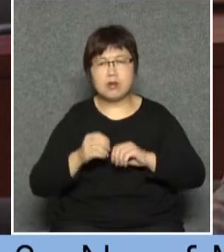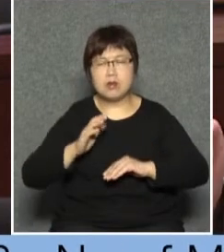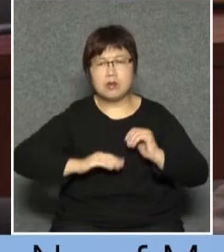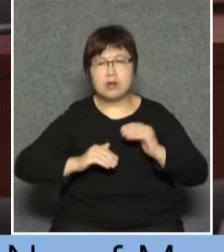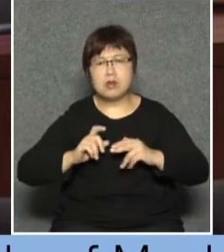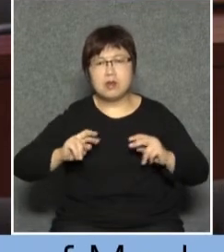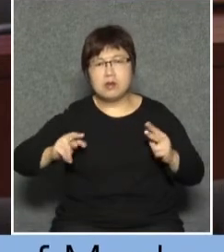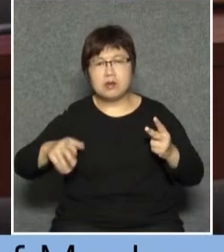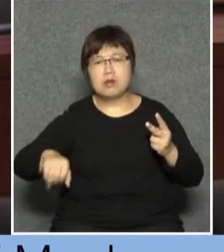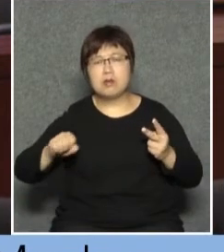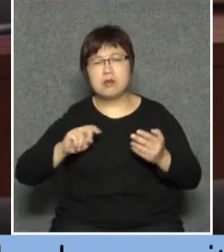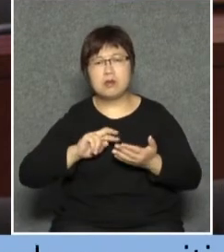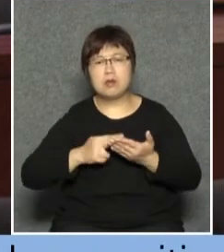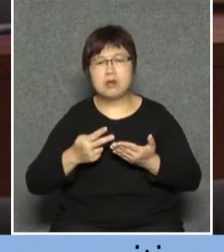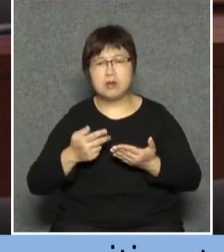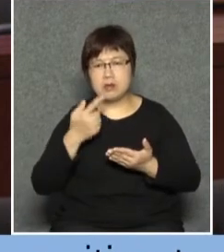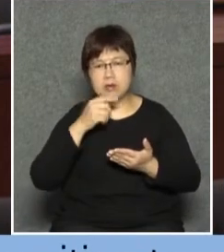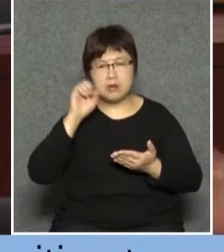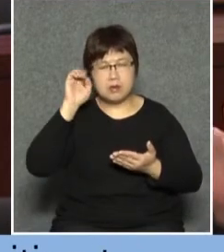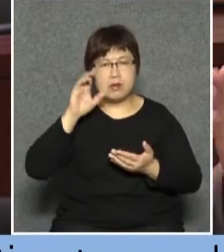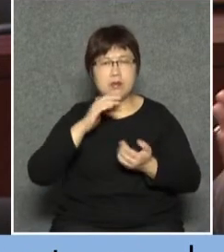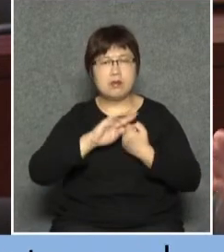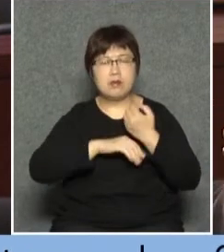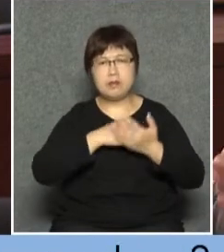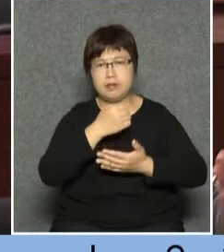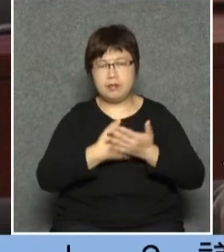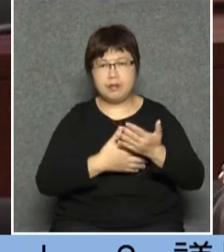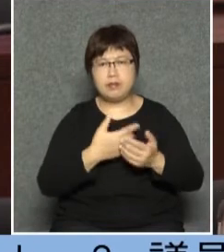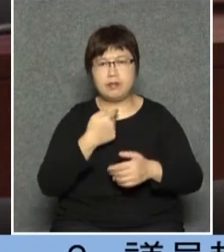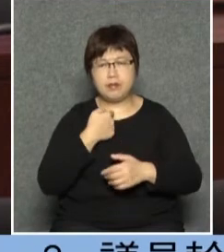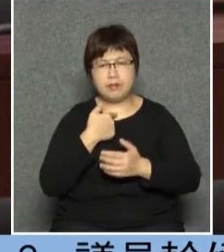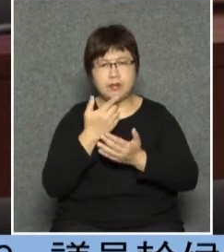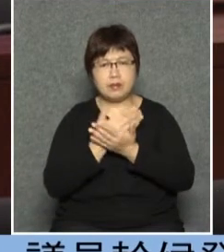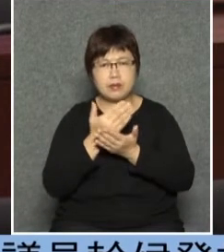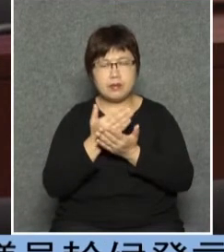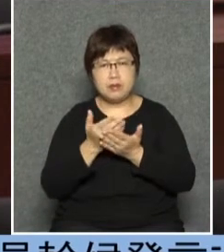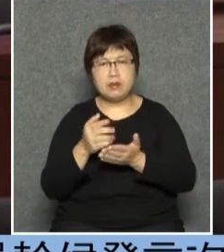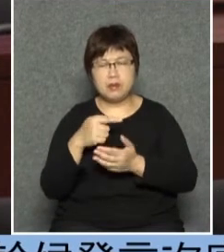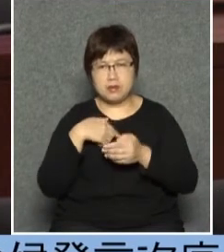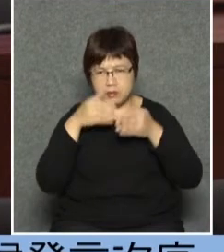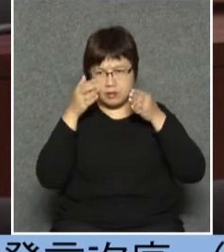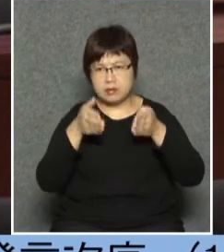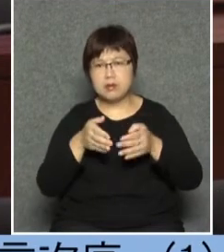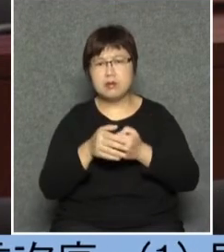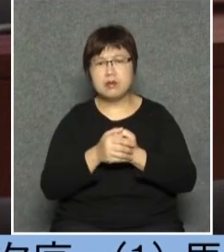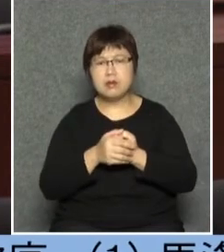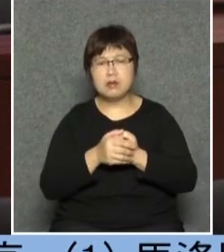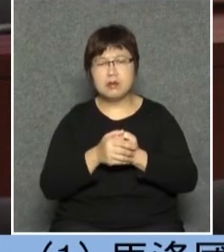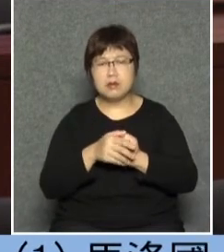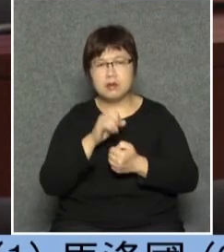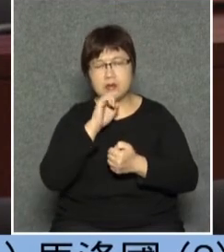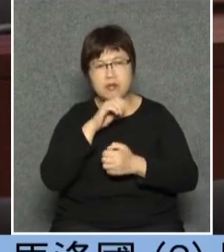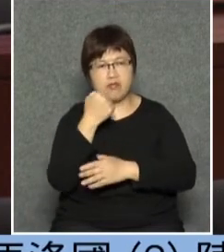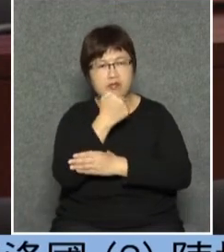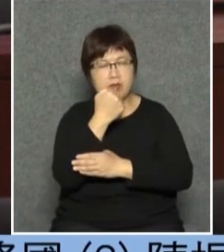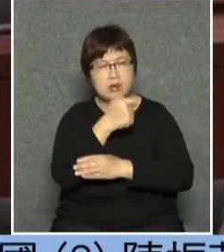和改革有關創新科技法例和政策，一定要多方面着手。同時我亦都要奉勸反對派